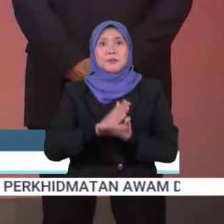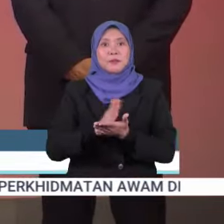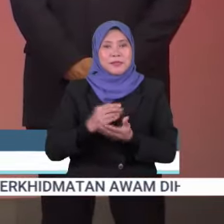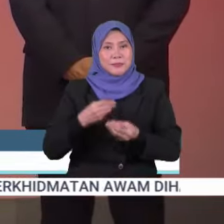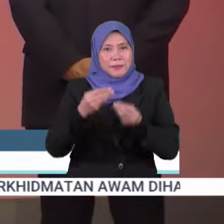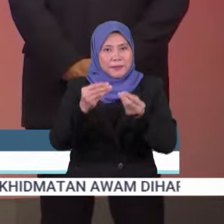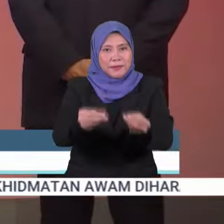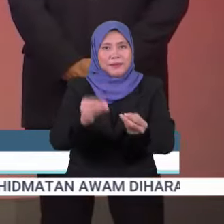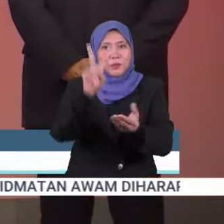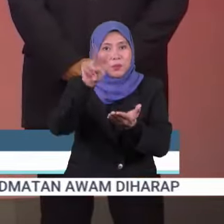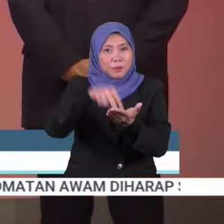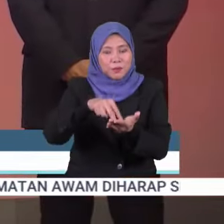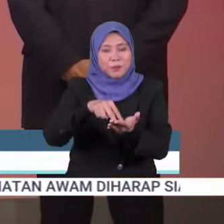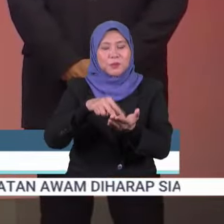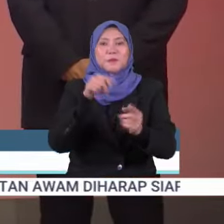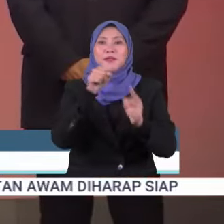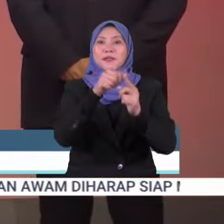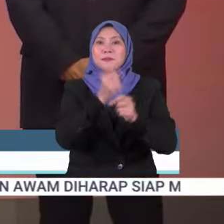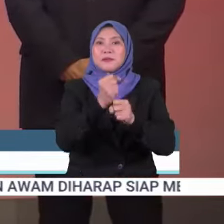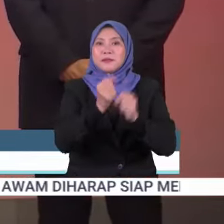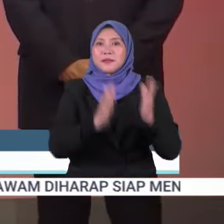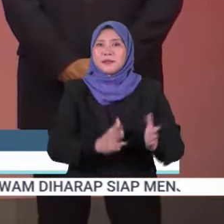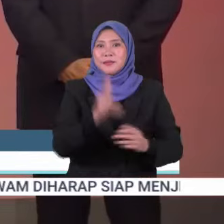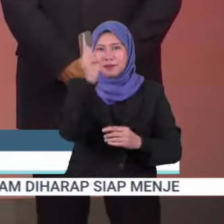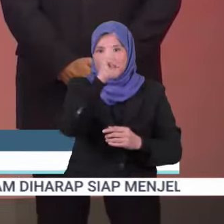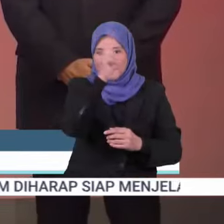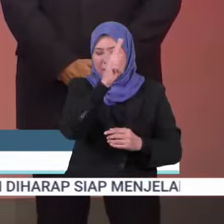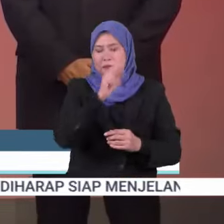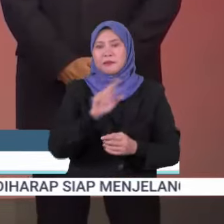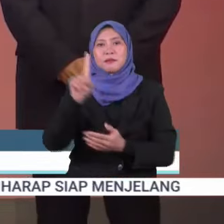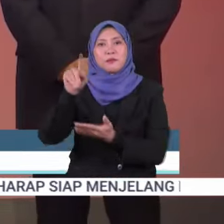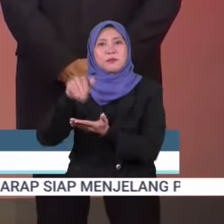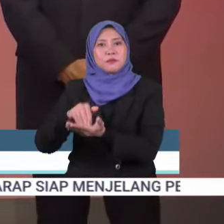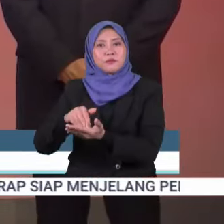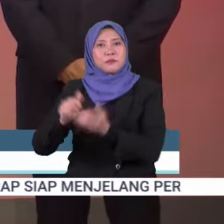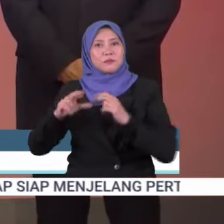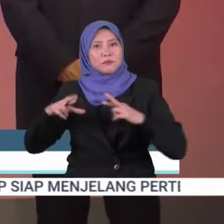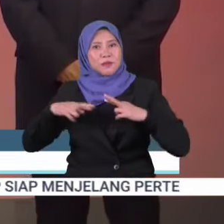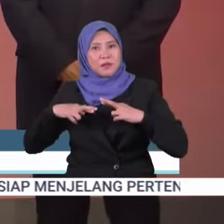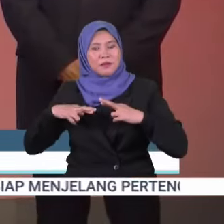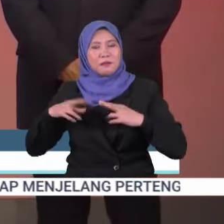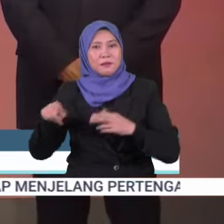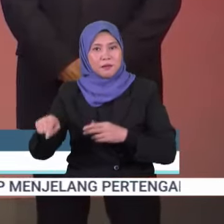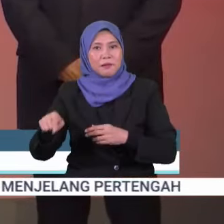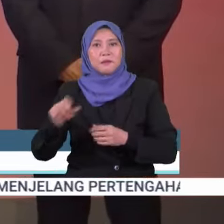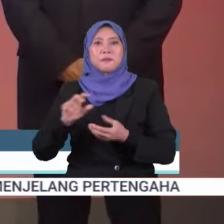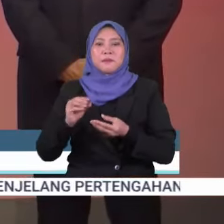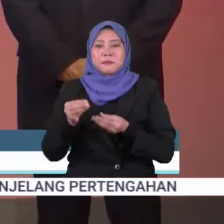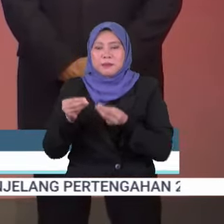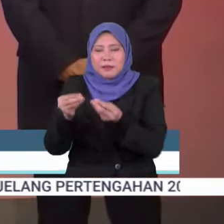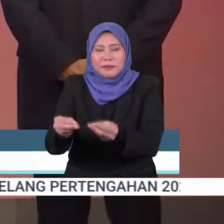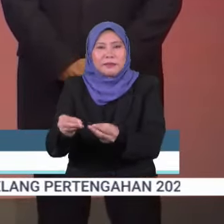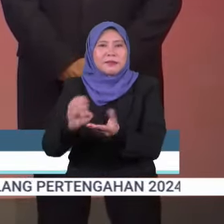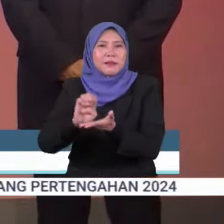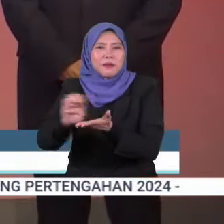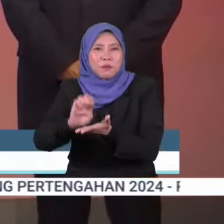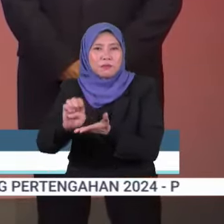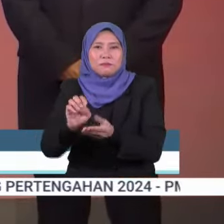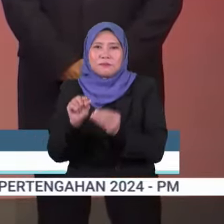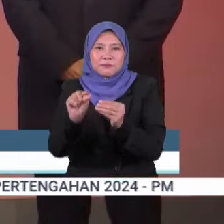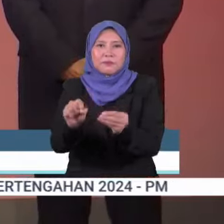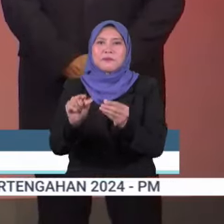P menjawab awam dan juga 1000 untuk USA sebagai sekadar token pengiktirafan kepada